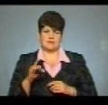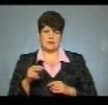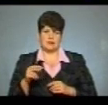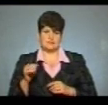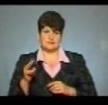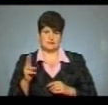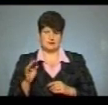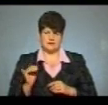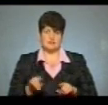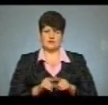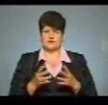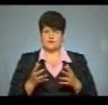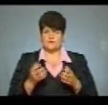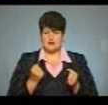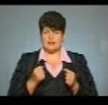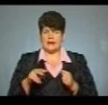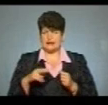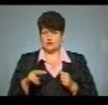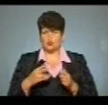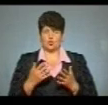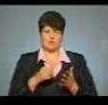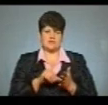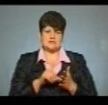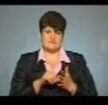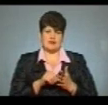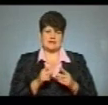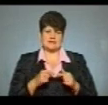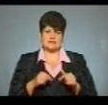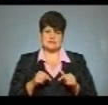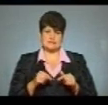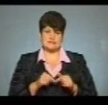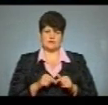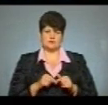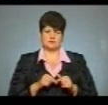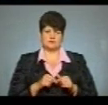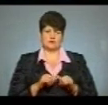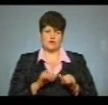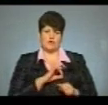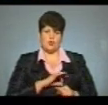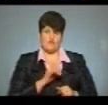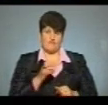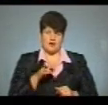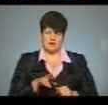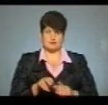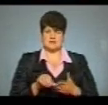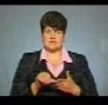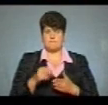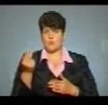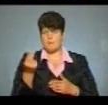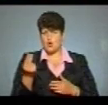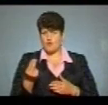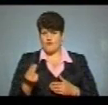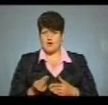само ми сьогодні взяли літературу, яку представляє сектор естетичного виховання, яка представлена по малюванню,